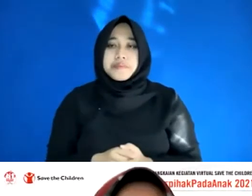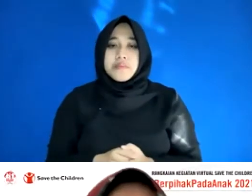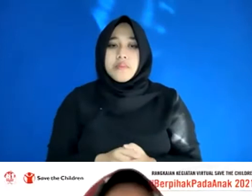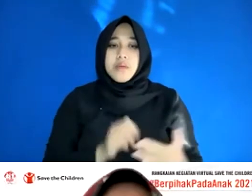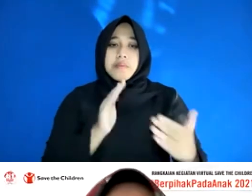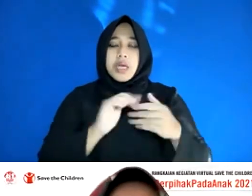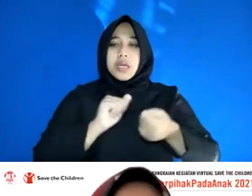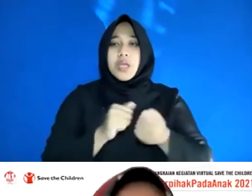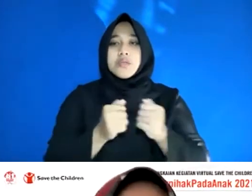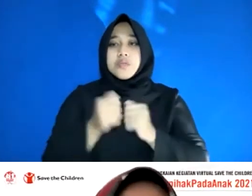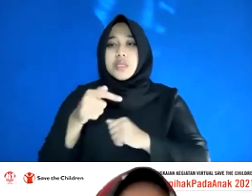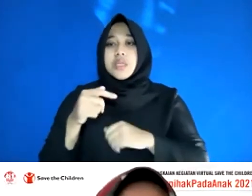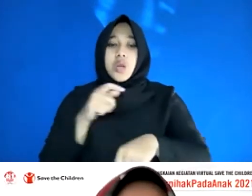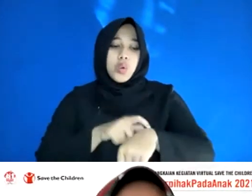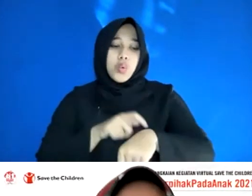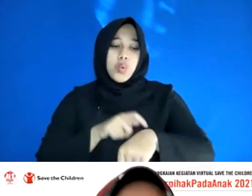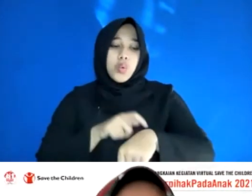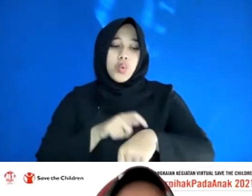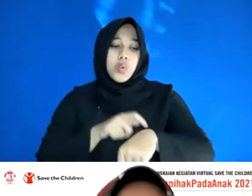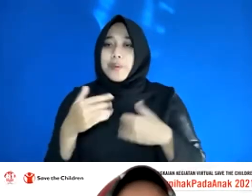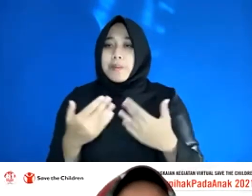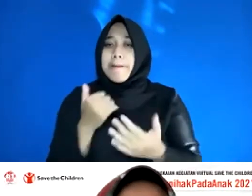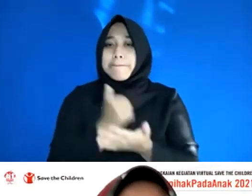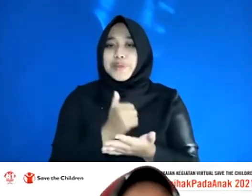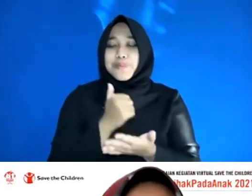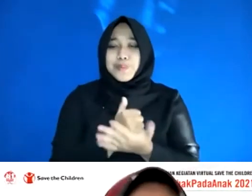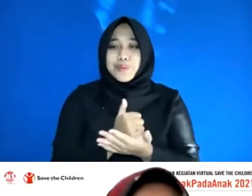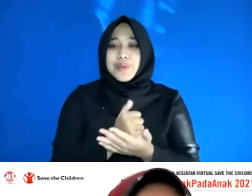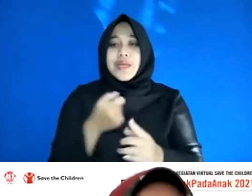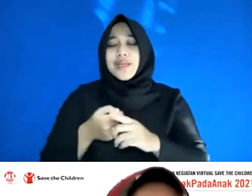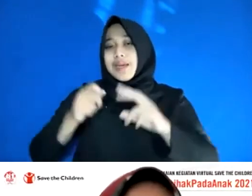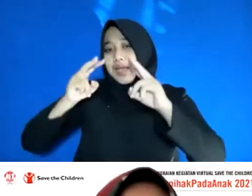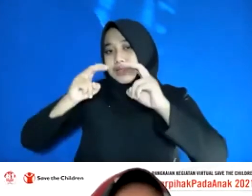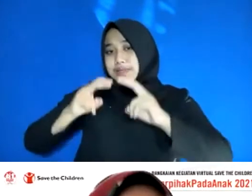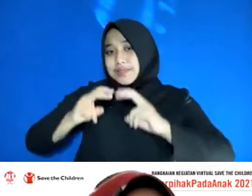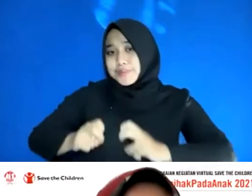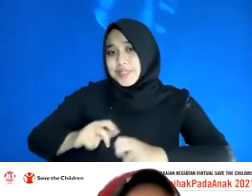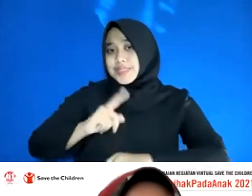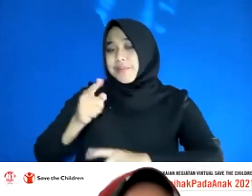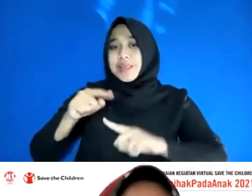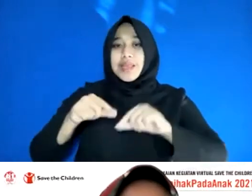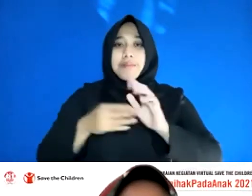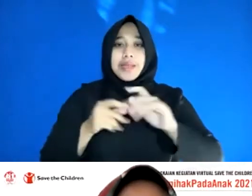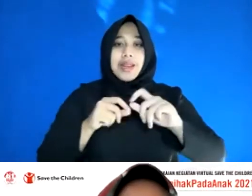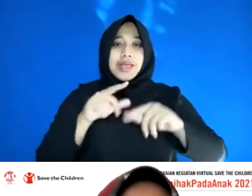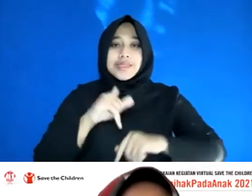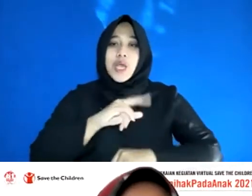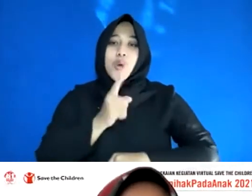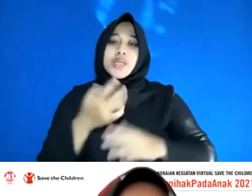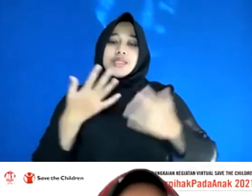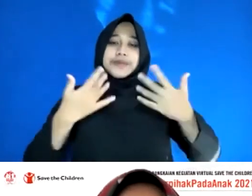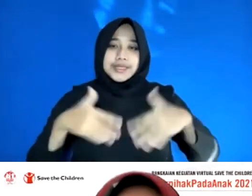penanganan kasusnya dan jangka waktunya itu betul-betul dari asesmen sampai terminasi harus tuntas